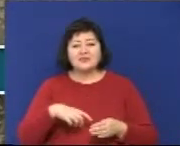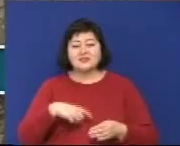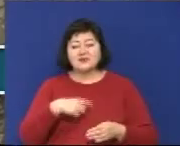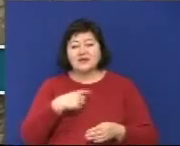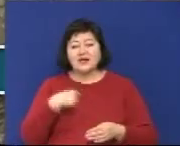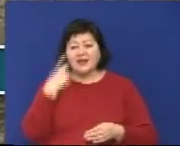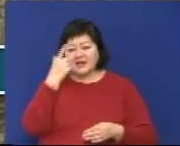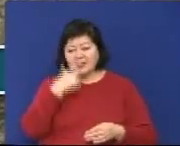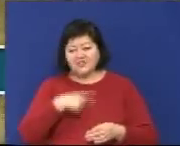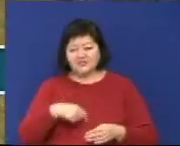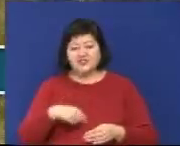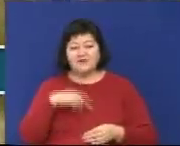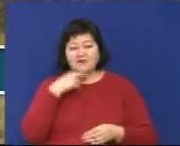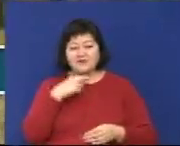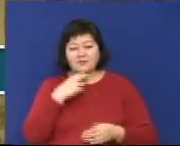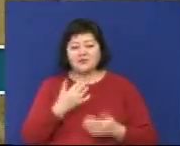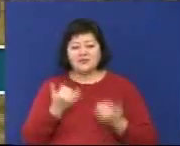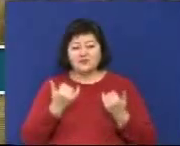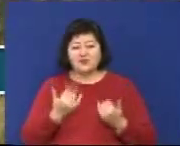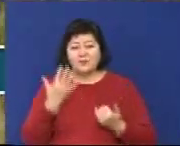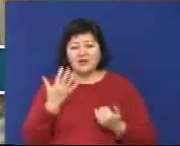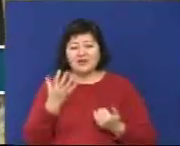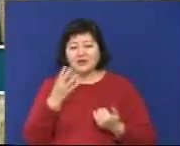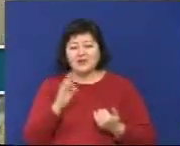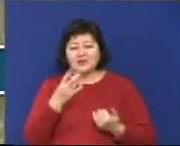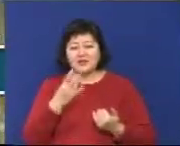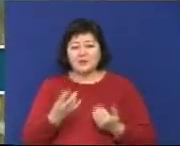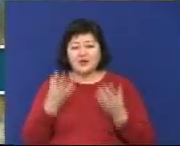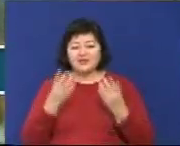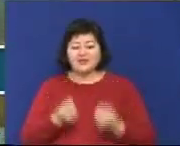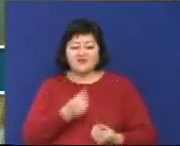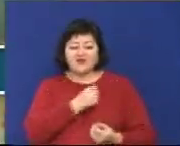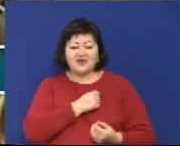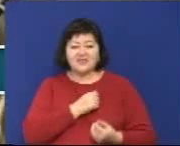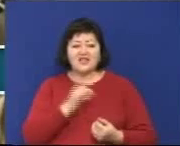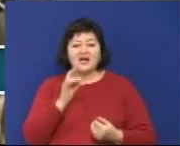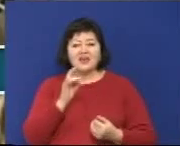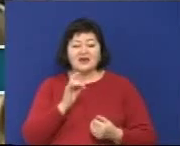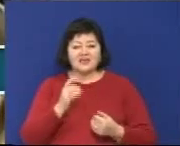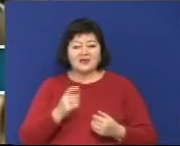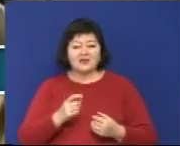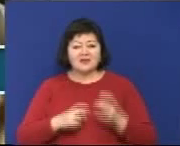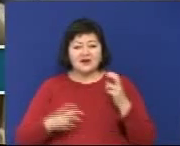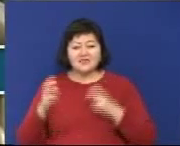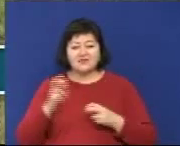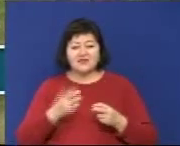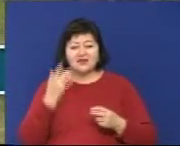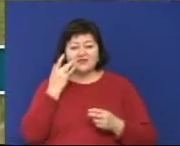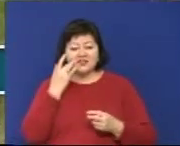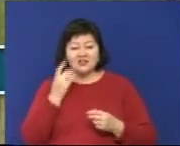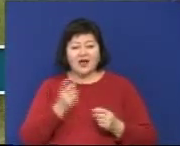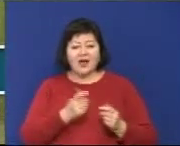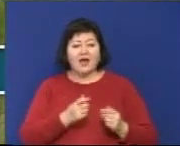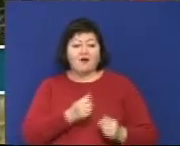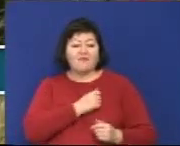5 ноября свой день отмечают военные разведчики. Представители этой скрытной профессии всегда находятся в боевой готовности